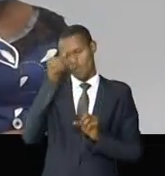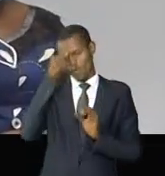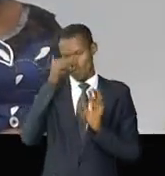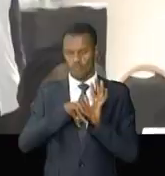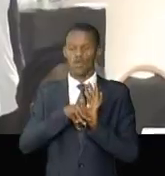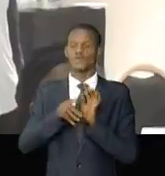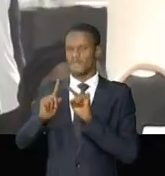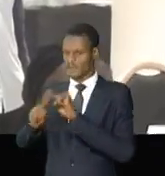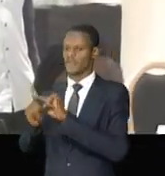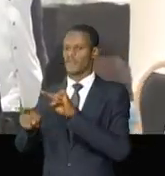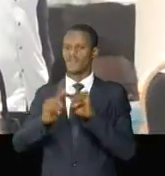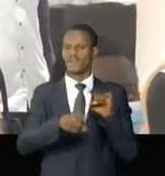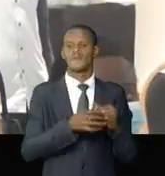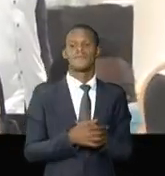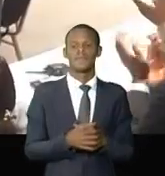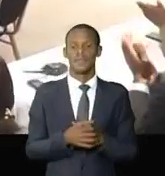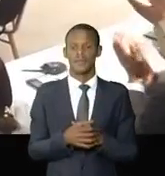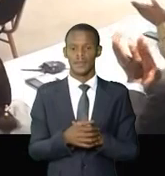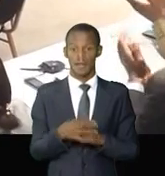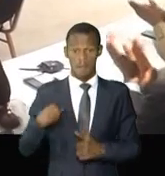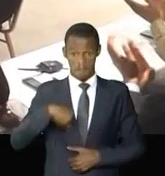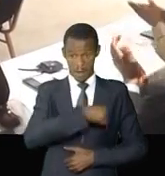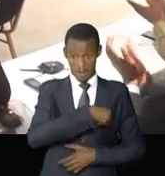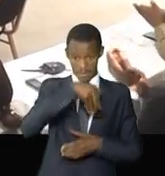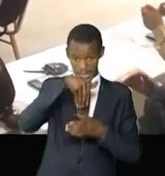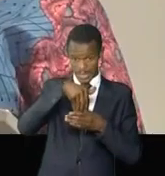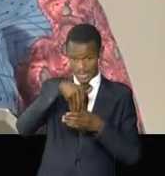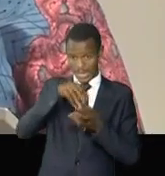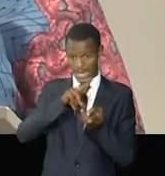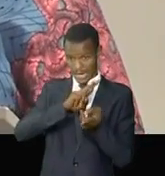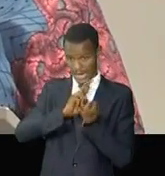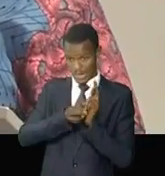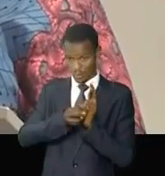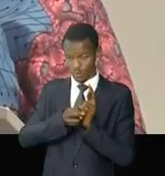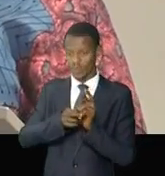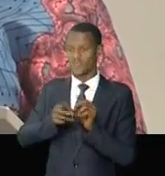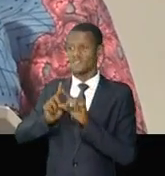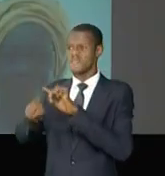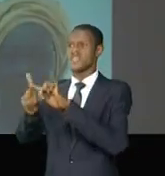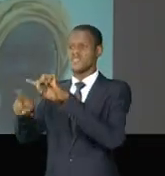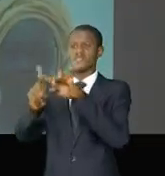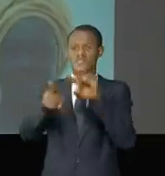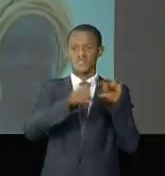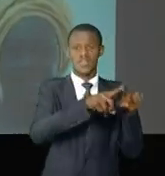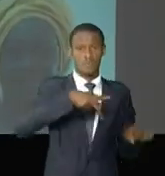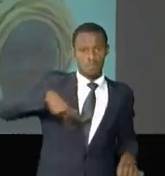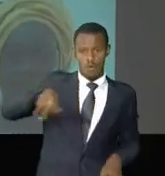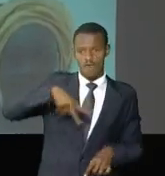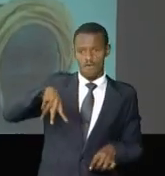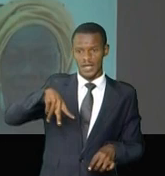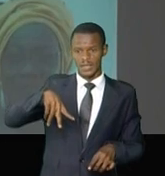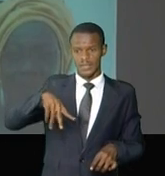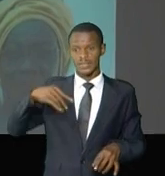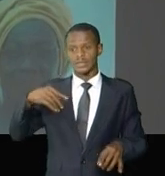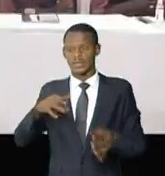parties prenantes membres de ces réseaux disséminés dans les 26 provinces ont pris la parole, certains par visioconférence, pour étayer